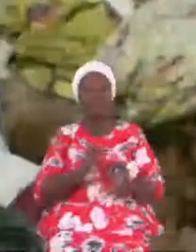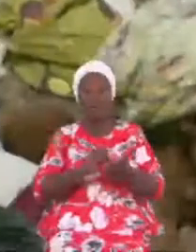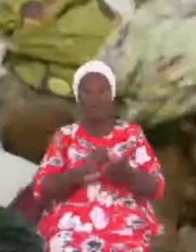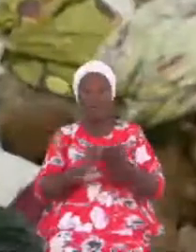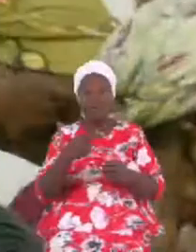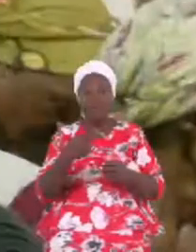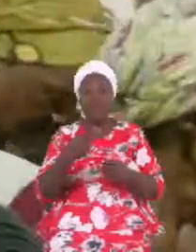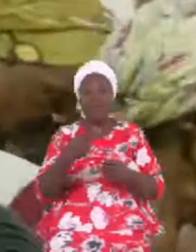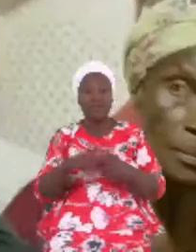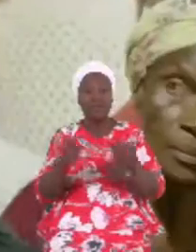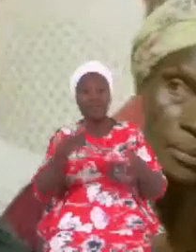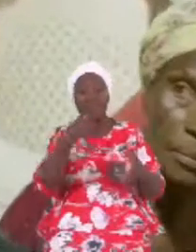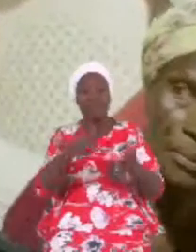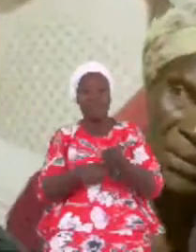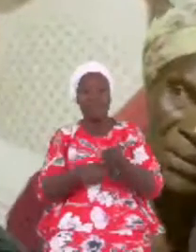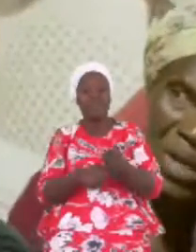Notez les noms.